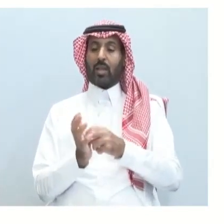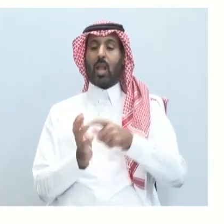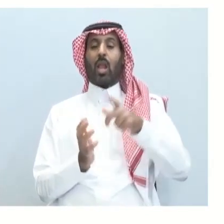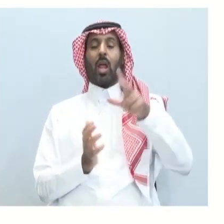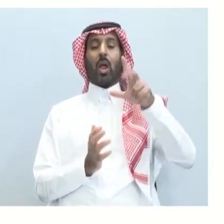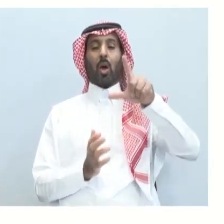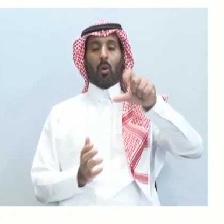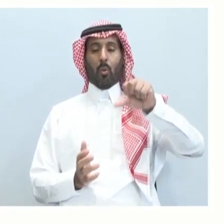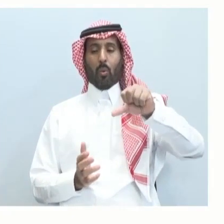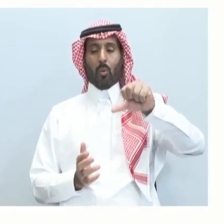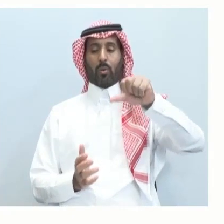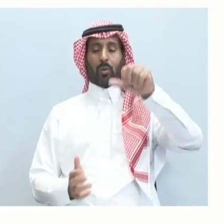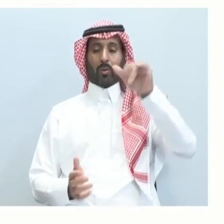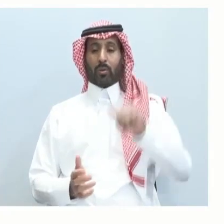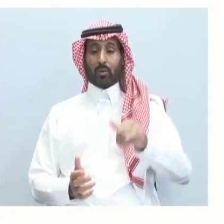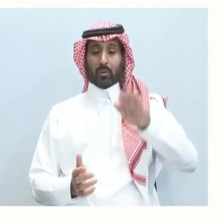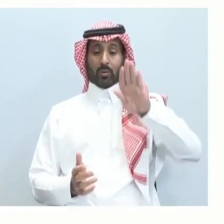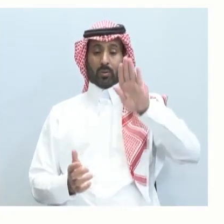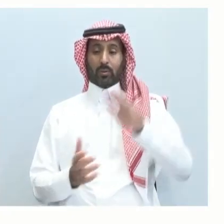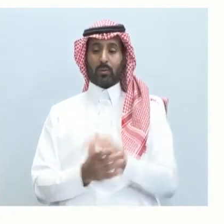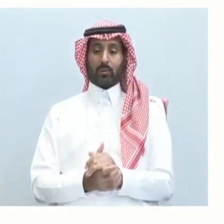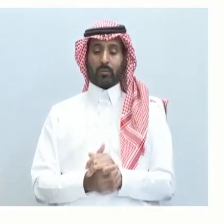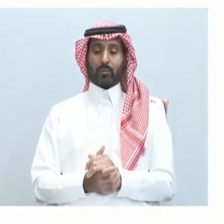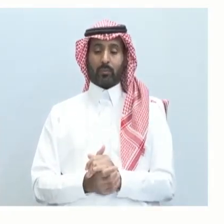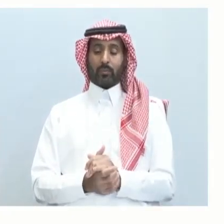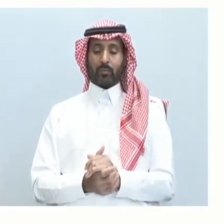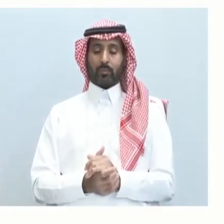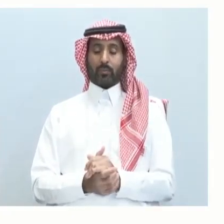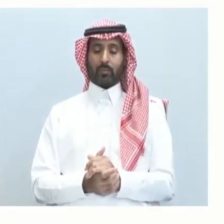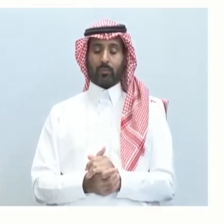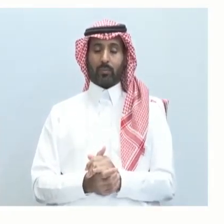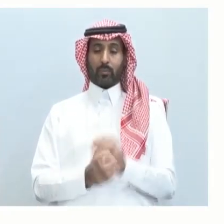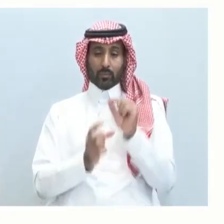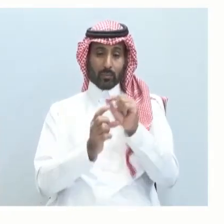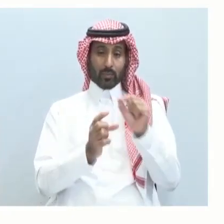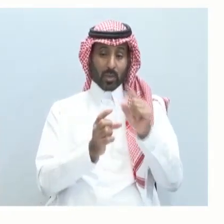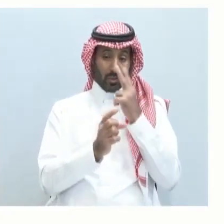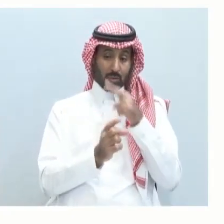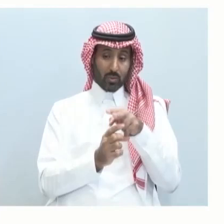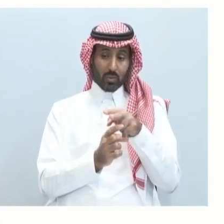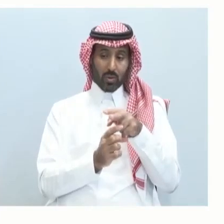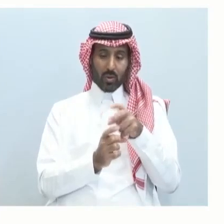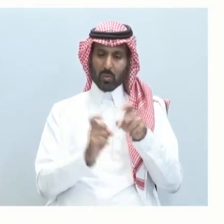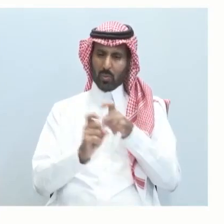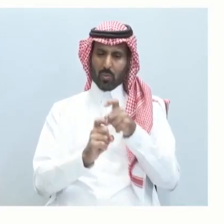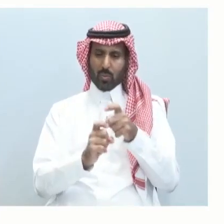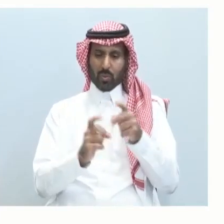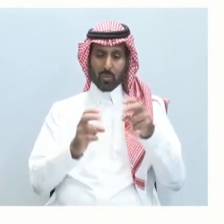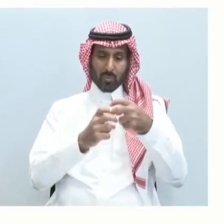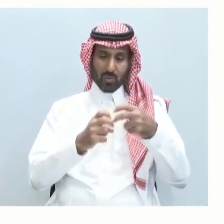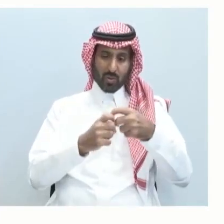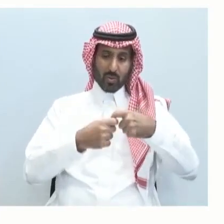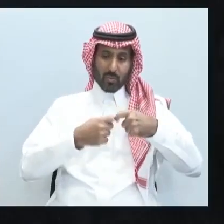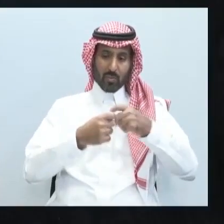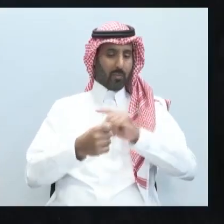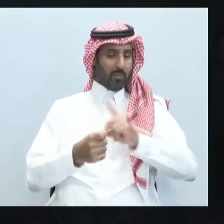لو تلاحظ هنا انه في عندي هنا زوج الحر اللي هو هذا اللي هو هذا هذا هو الزوج الحر وبحسب